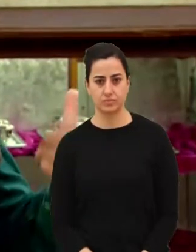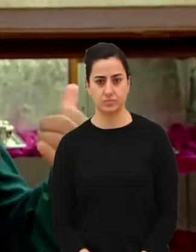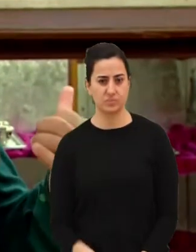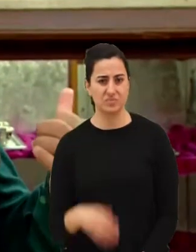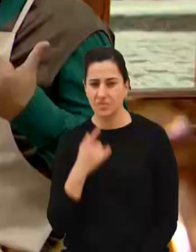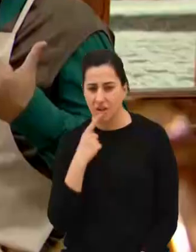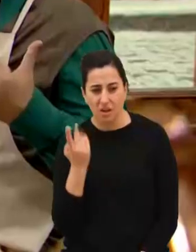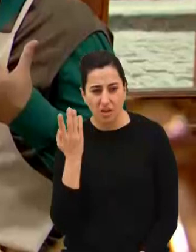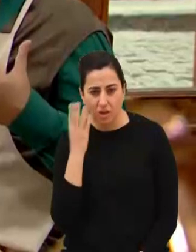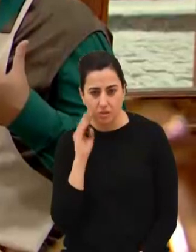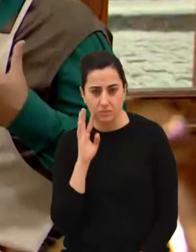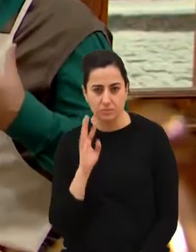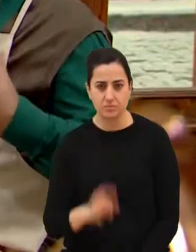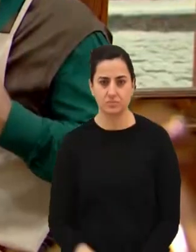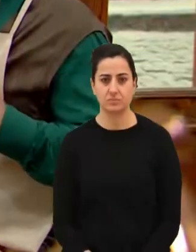Veririm.